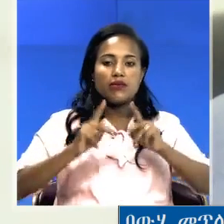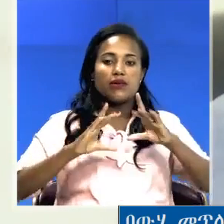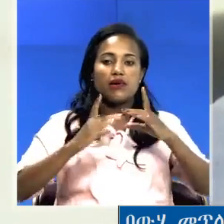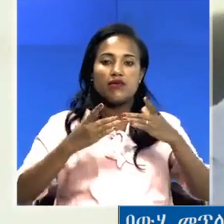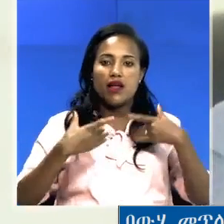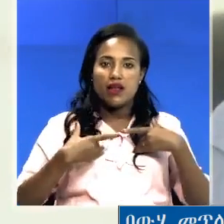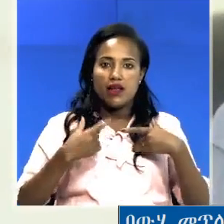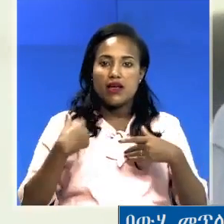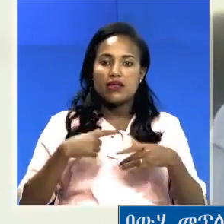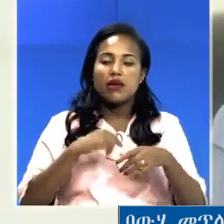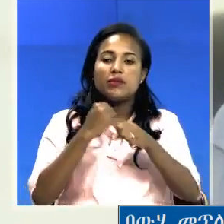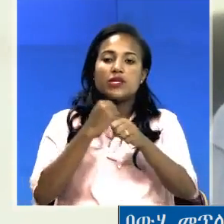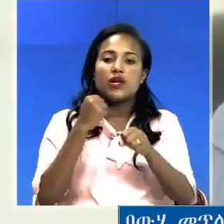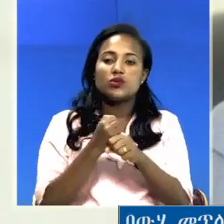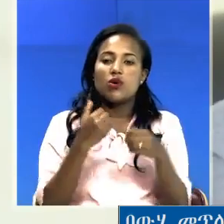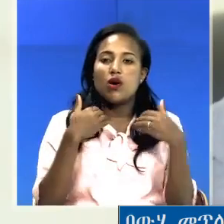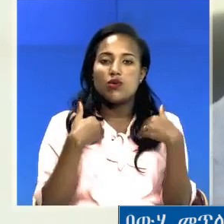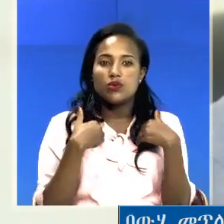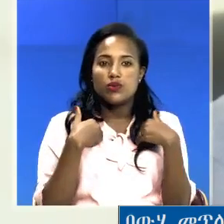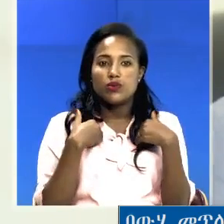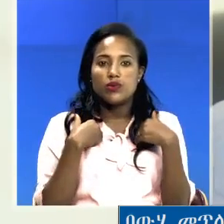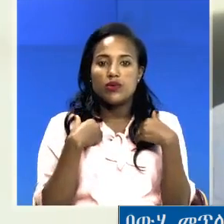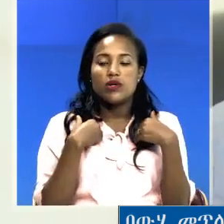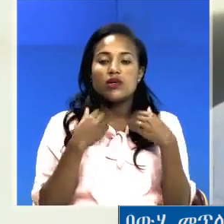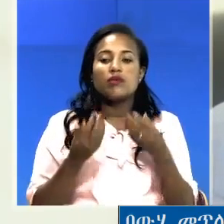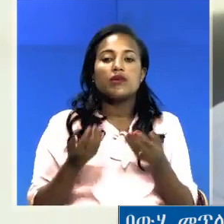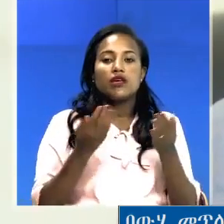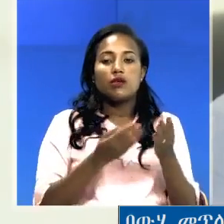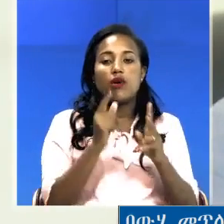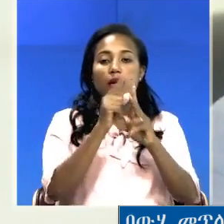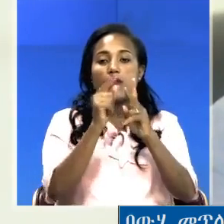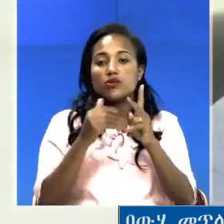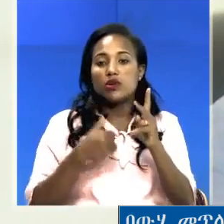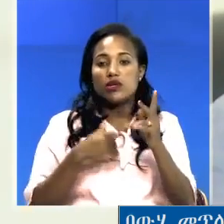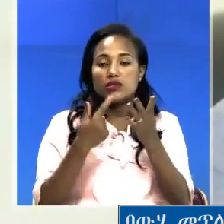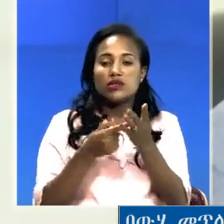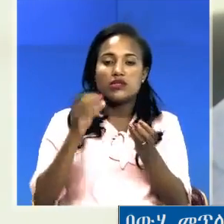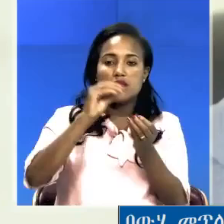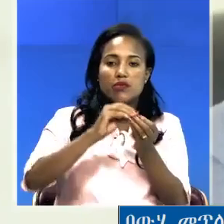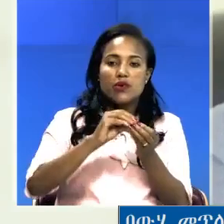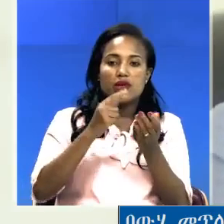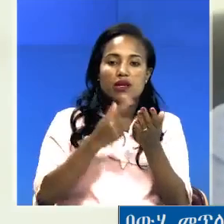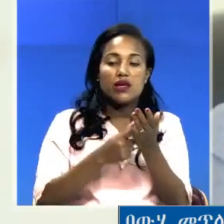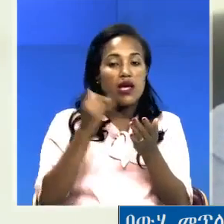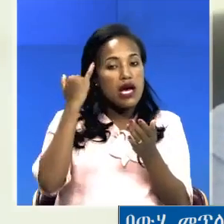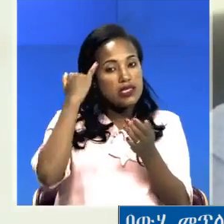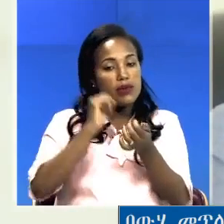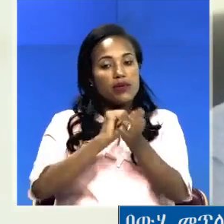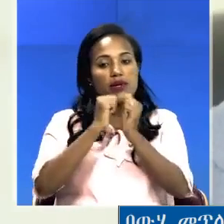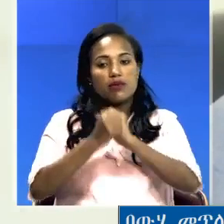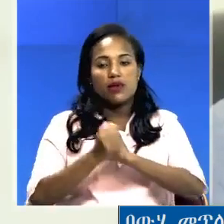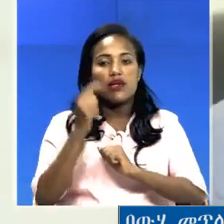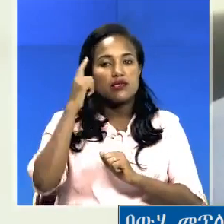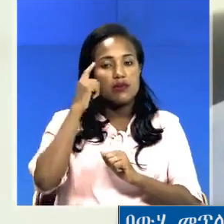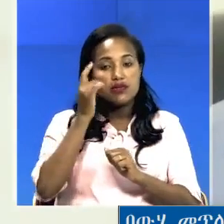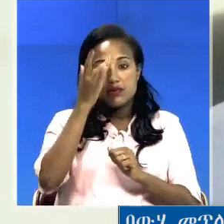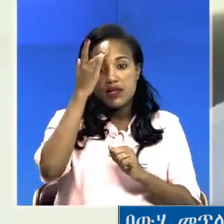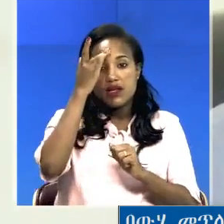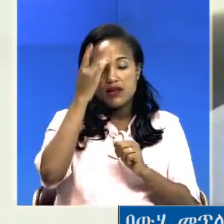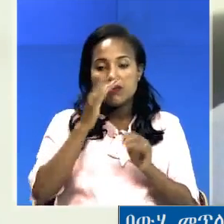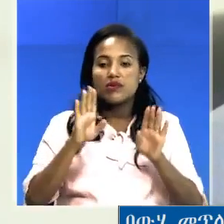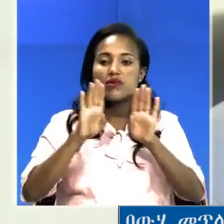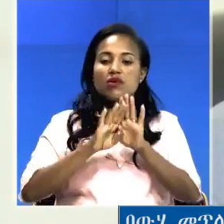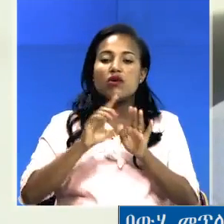እኛም እንሰራቸው ስራዎች አሉ፣ የሚቀርቡ አማራጮች አሉ። እነዚህ ሲደመሩ ያን ሐሳብ ይቀይሩታል ብለን እናስባለን። ዝም ብለን ድፍን ብለን